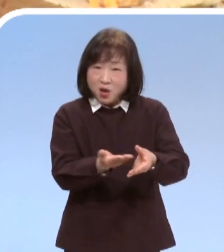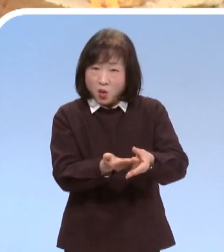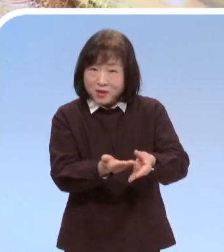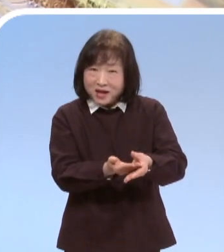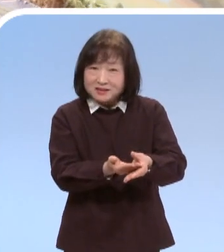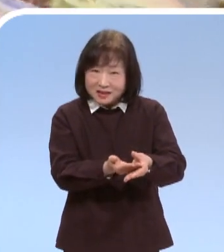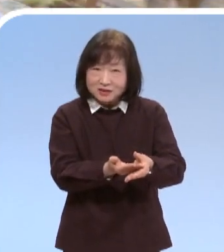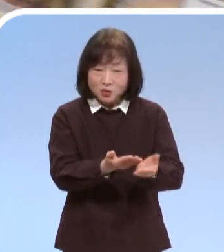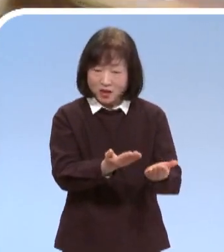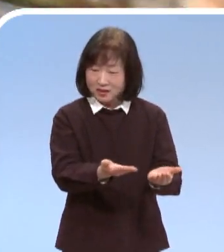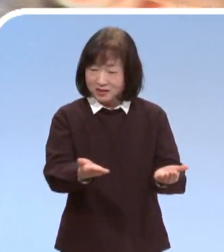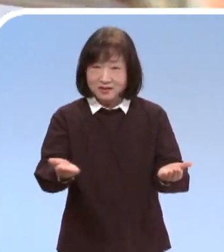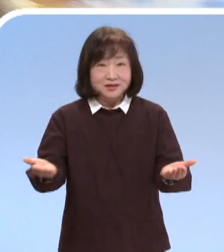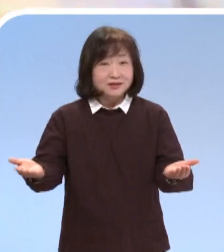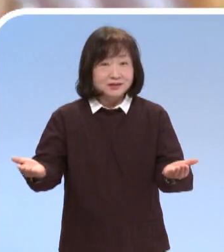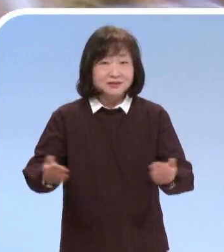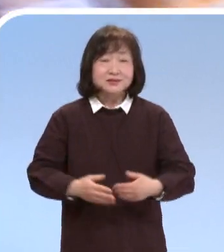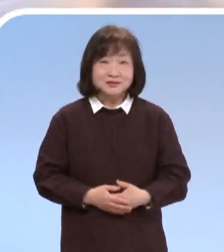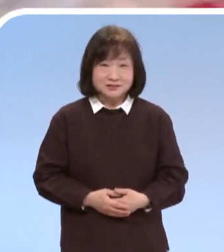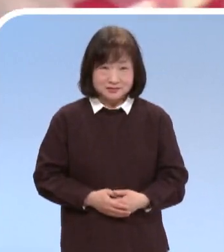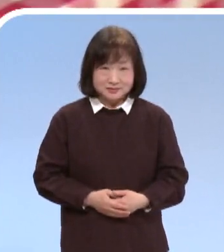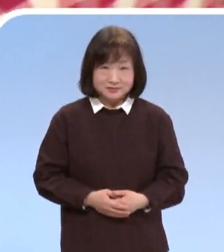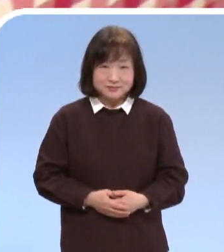ドが店頭に並ぶんです。